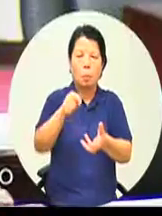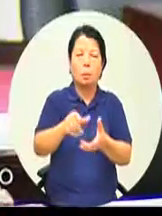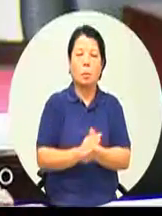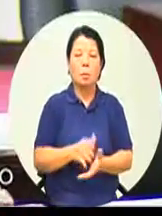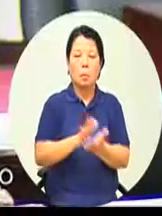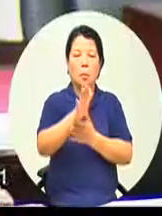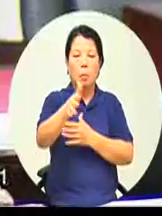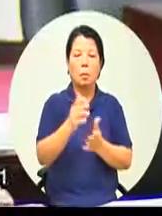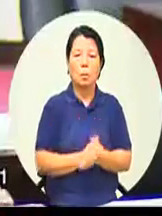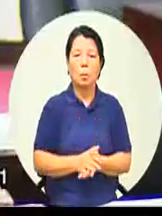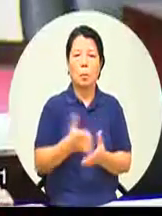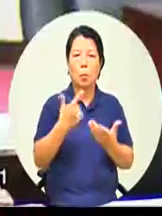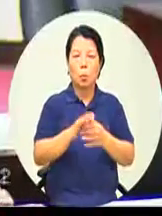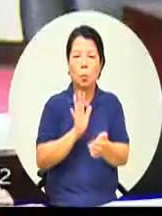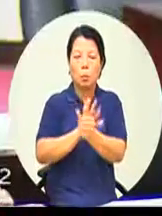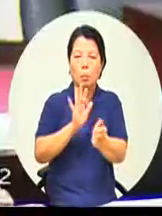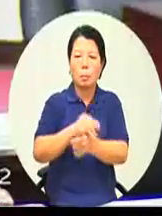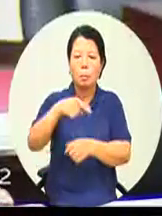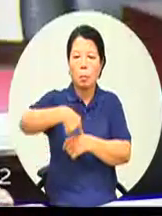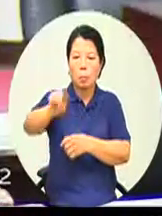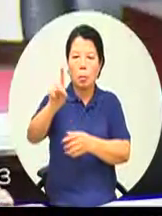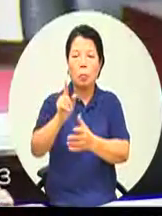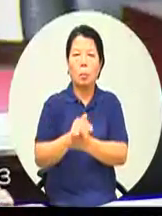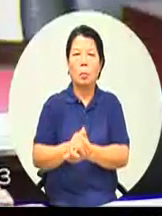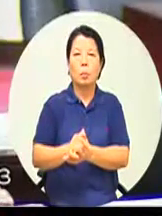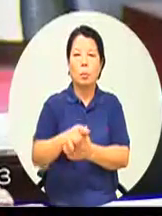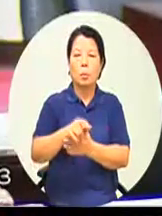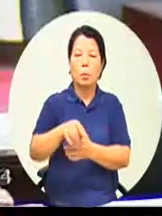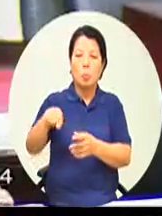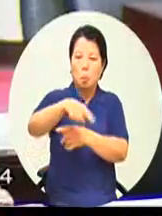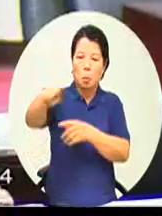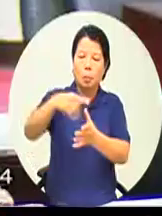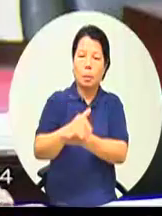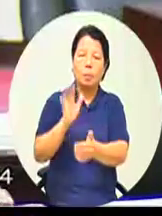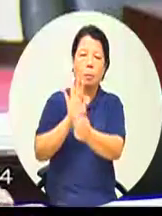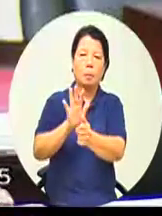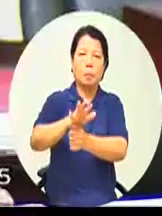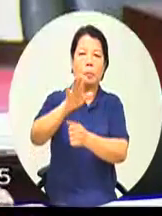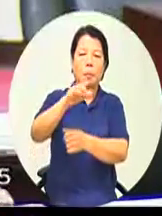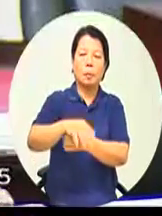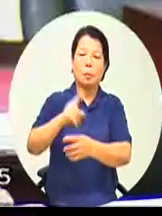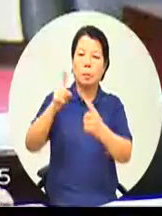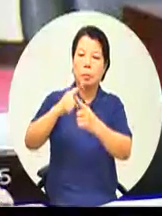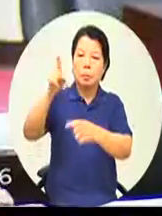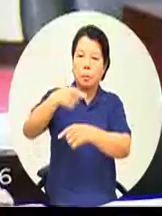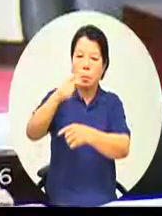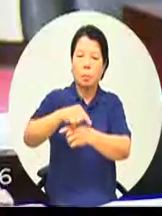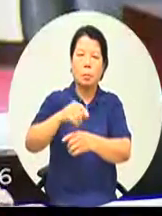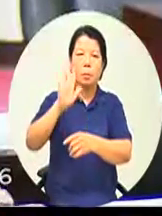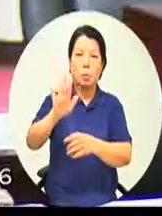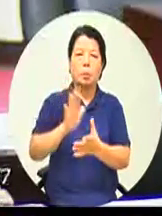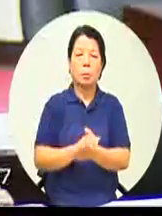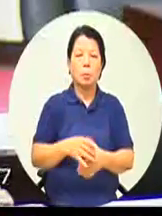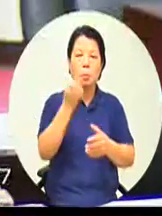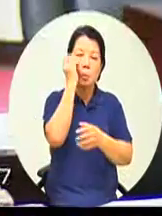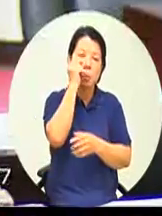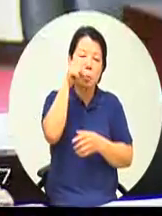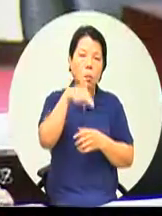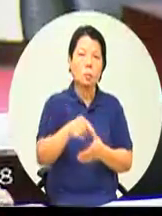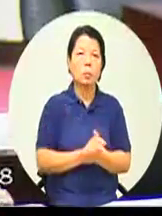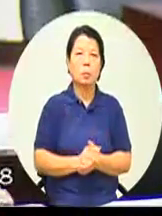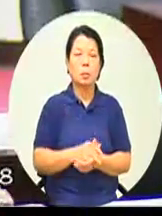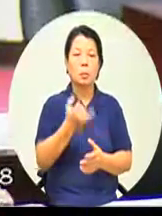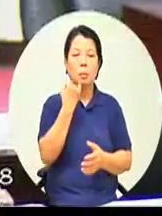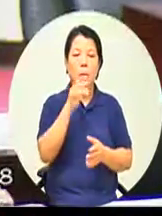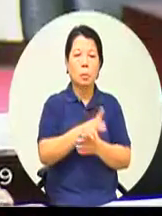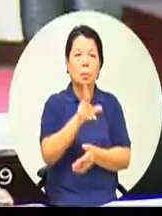们会从事我们东南亚事务的一个很重要的人才库，好，那同时呢，我们在观光的部分呢，也可以借